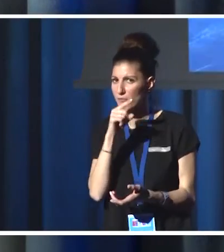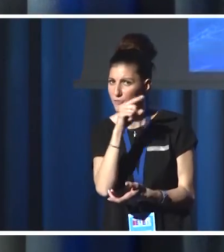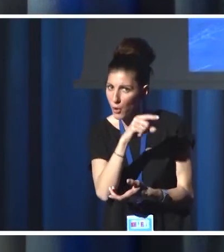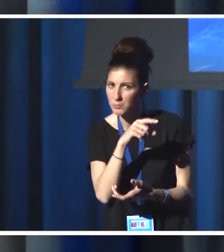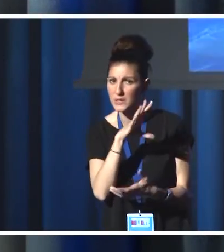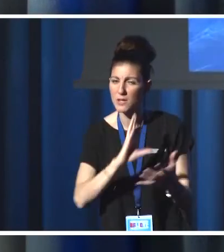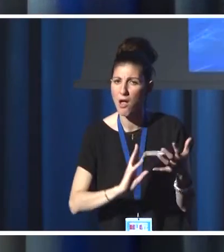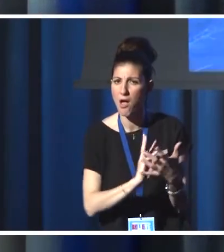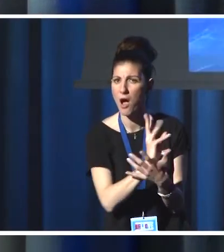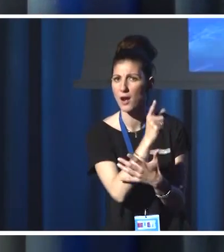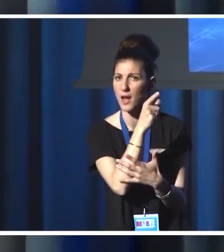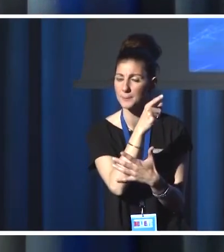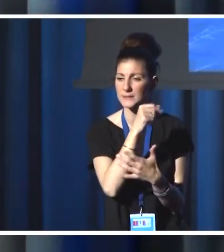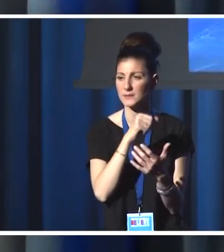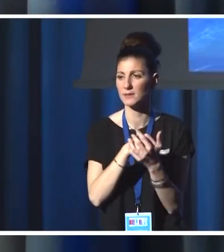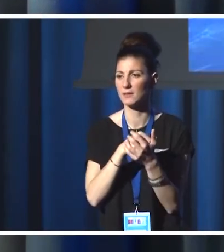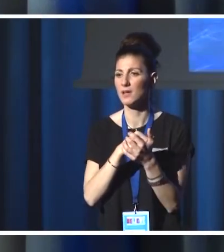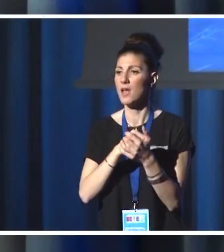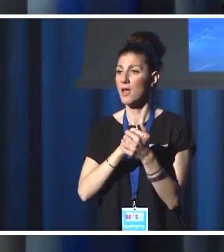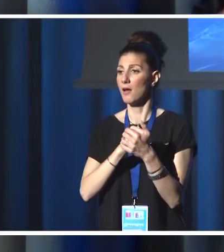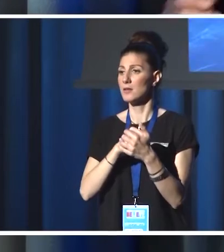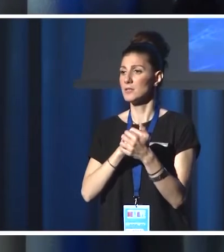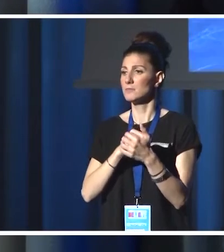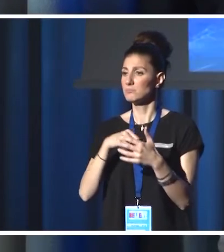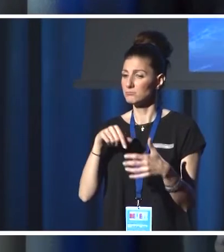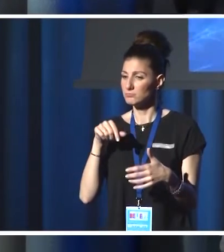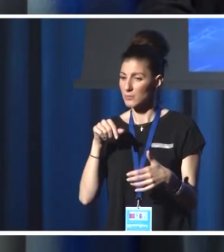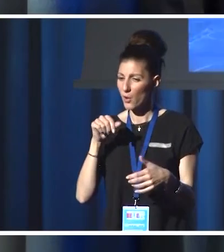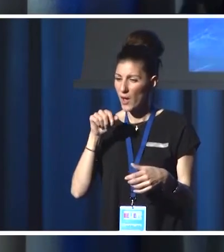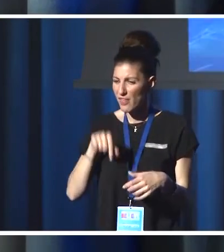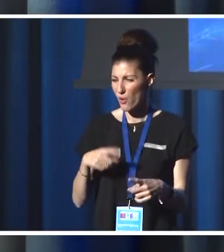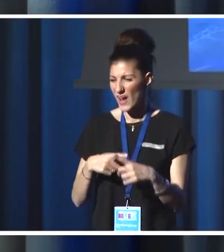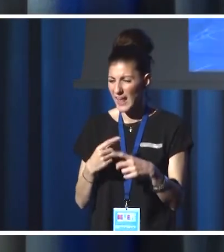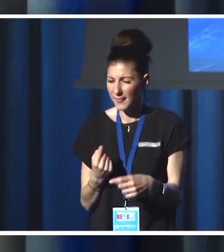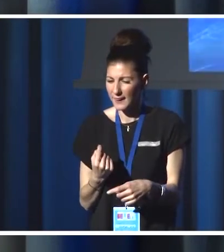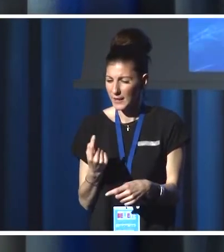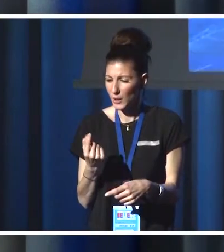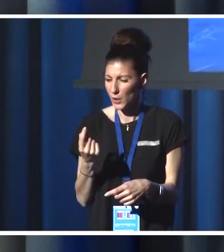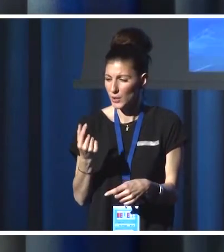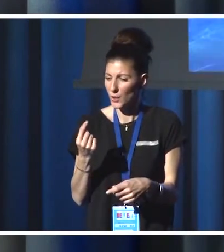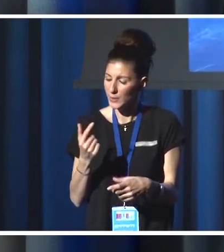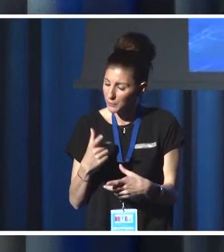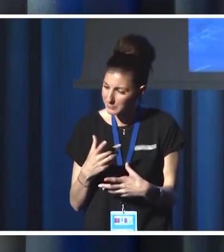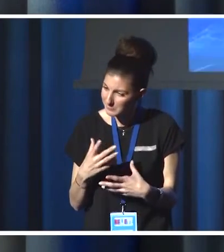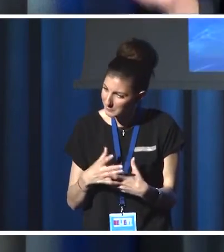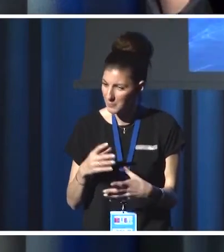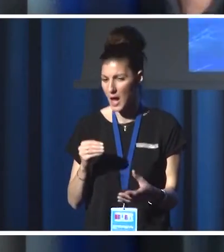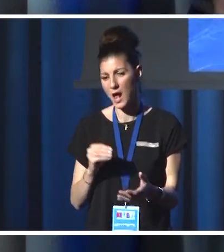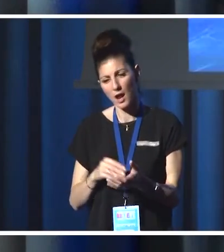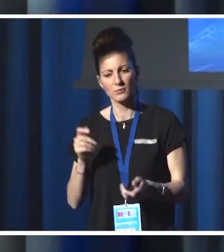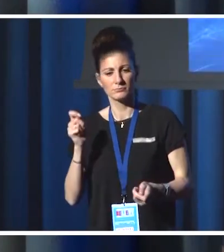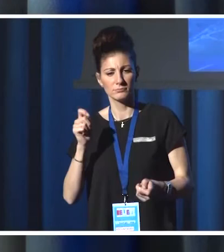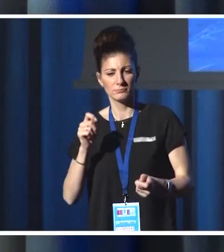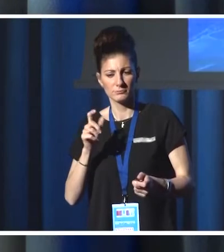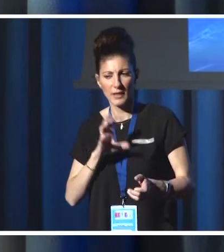ξεκίναγε δεν ήμουν από τους πρωτοπόρους ευτυχώς είχα κάποιες βάσεις να να πατήσω όταν το